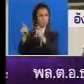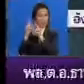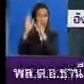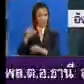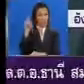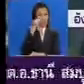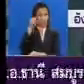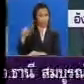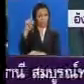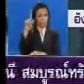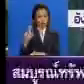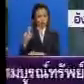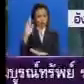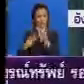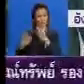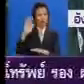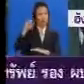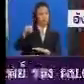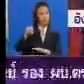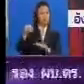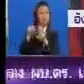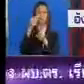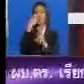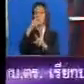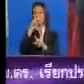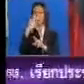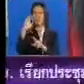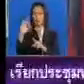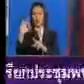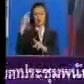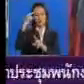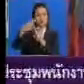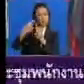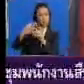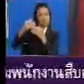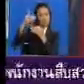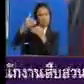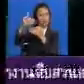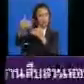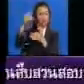ราว1ใน3ติดเชื้อไข้หวัดใหญ่สายพันธุ์ใหม่ในอีกไม่กี่เดือนข้างหน้าก็มีความเป็น